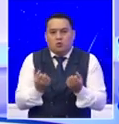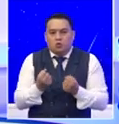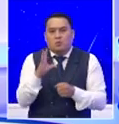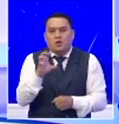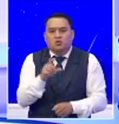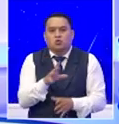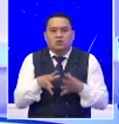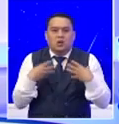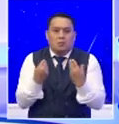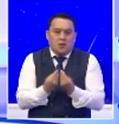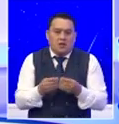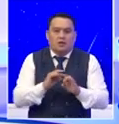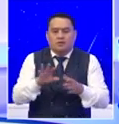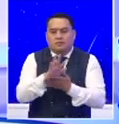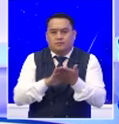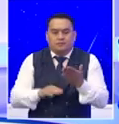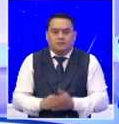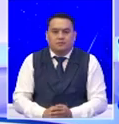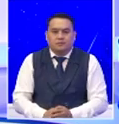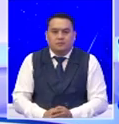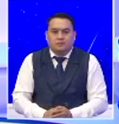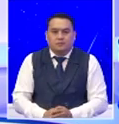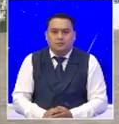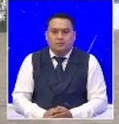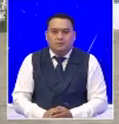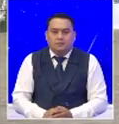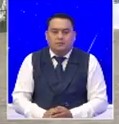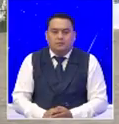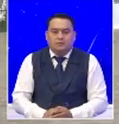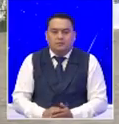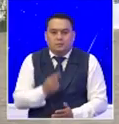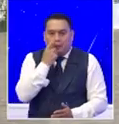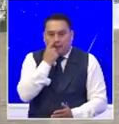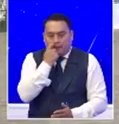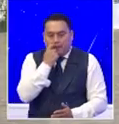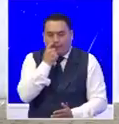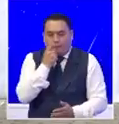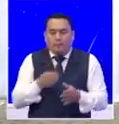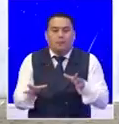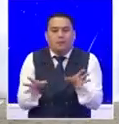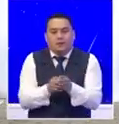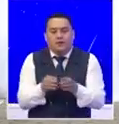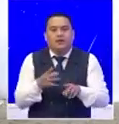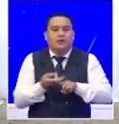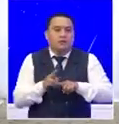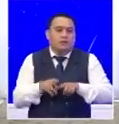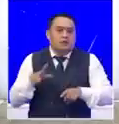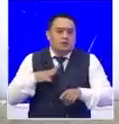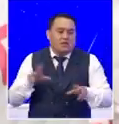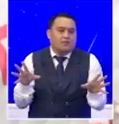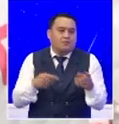более 500 семей. Подробнее расскажет Ануар Мангелинов. Когда мы едины, мы непобедимы. Именно этого девиза